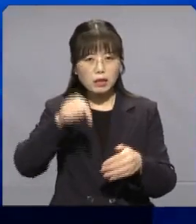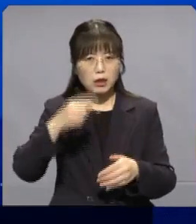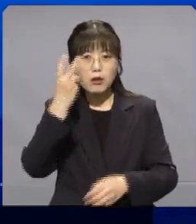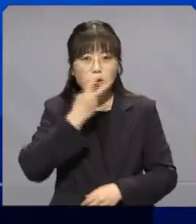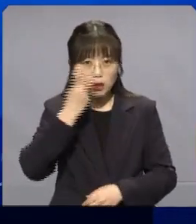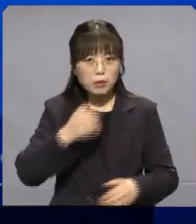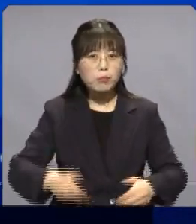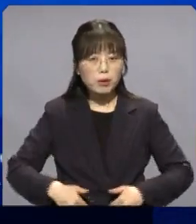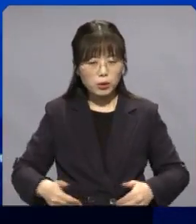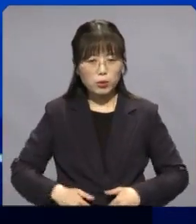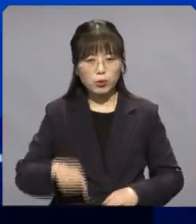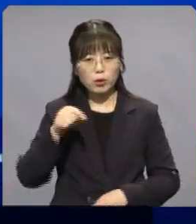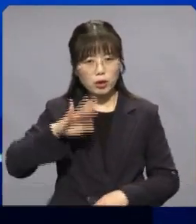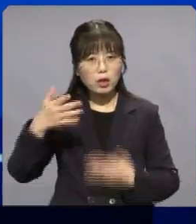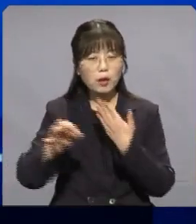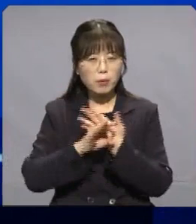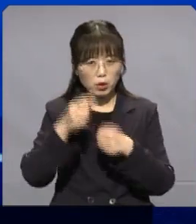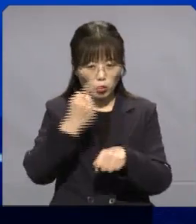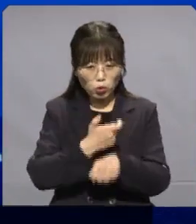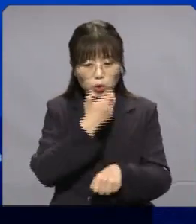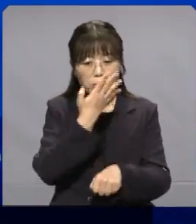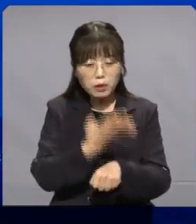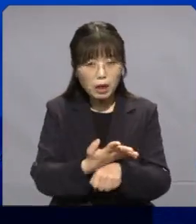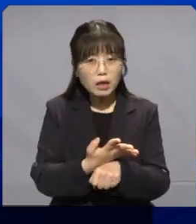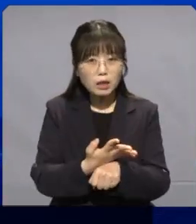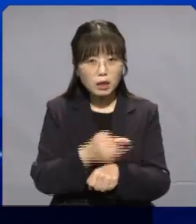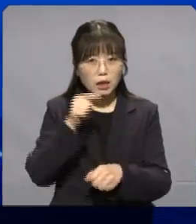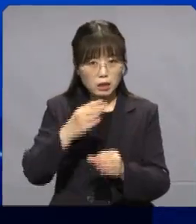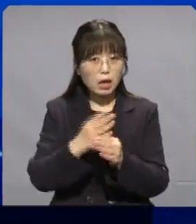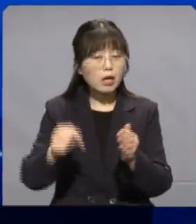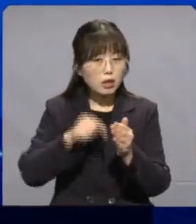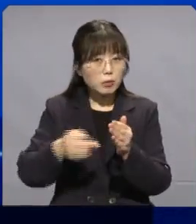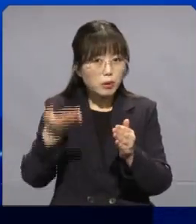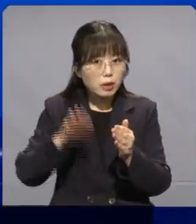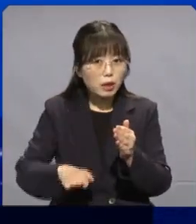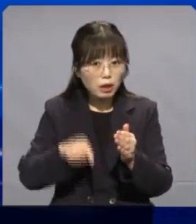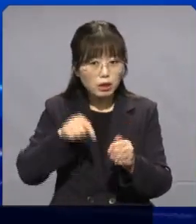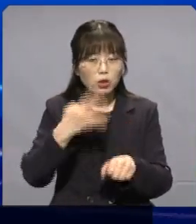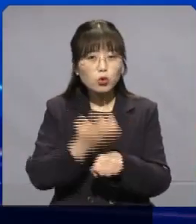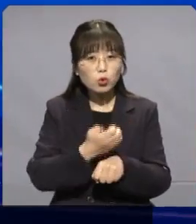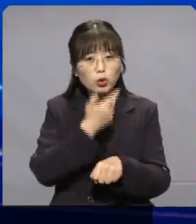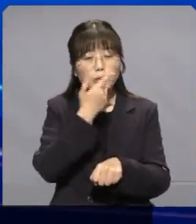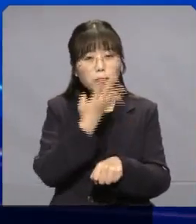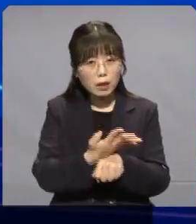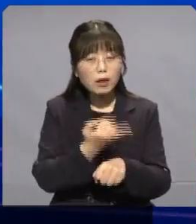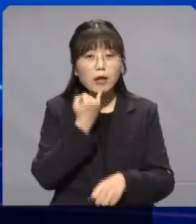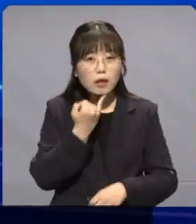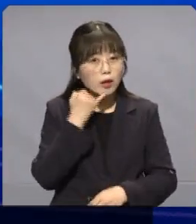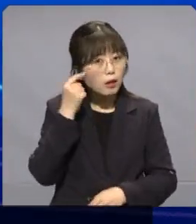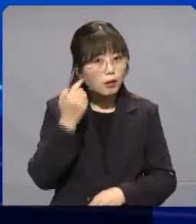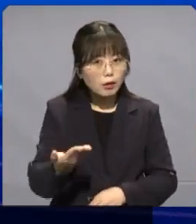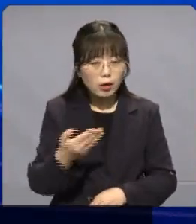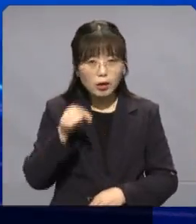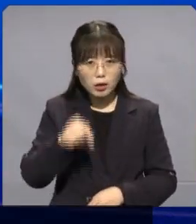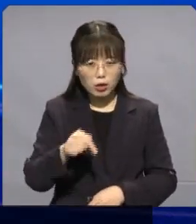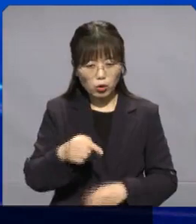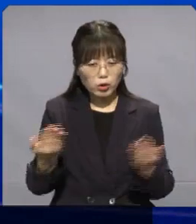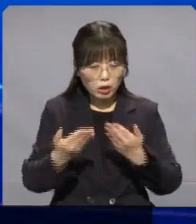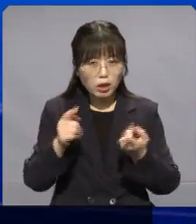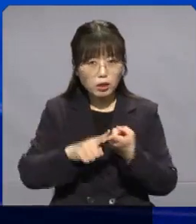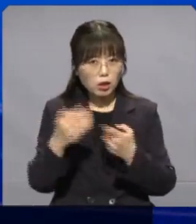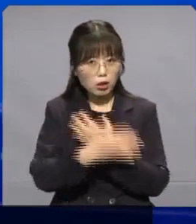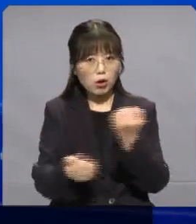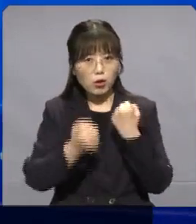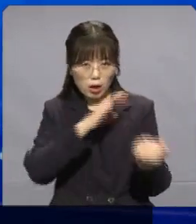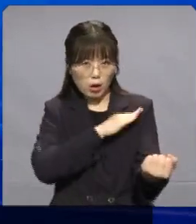한다는 건데, 그렇다면 64시간, 핵심인데 64시간은 괜찮냐? 64시간까지 일하는 것은